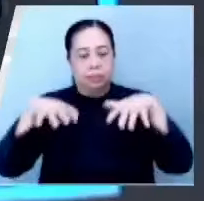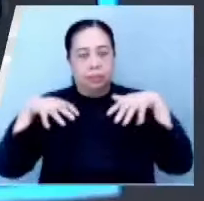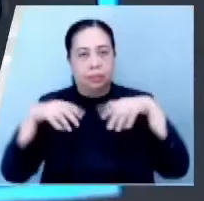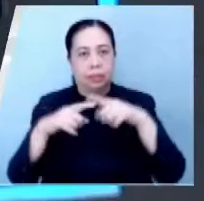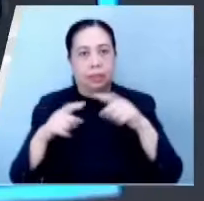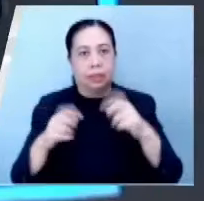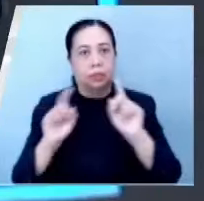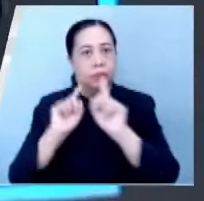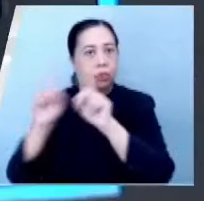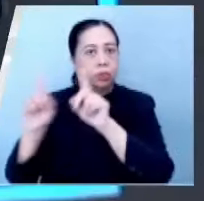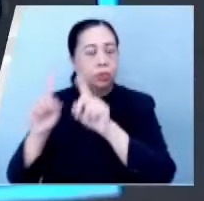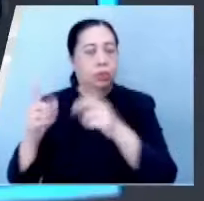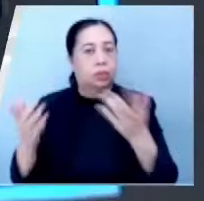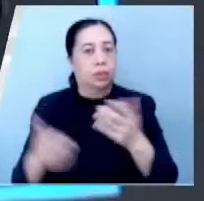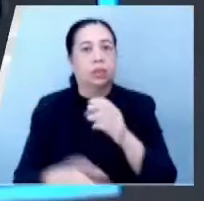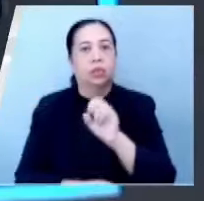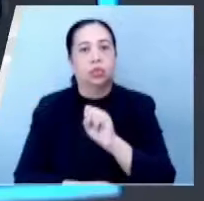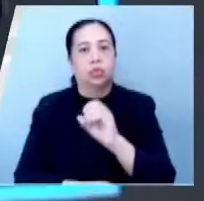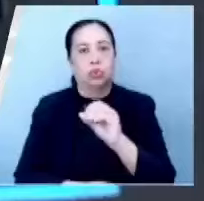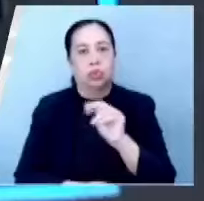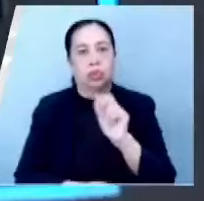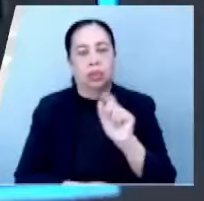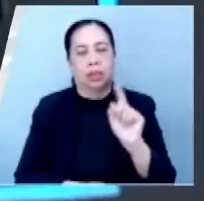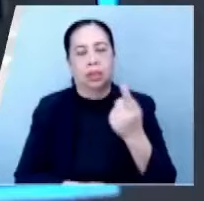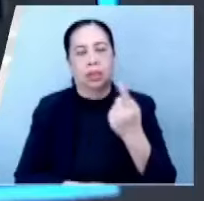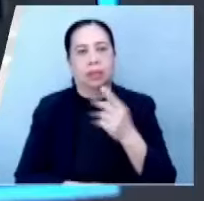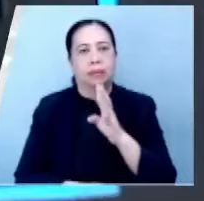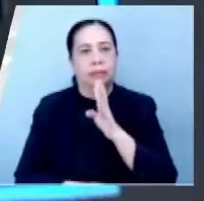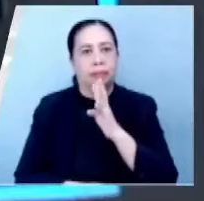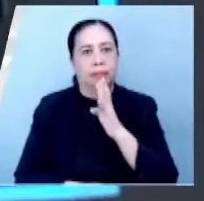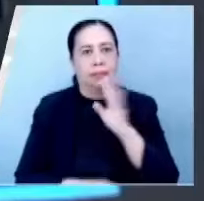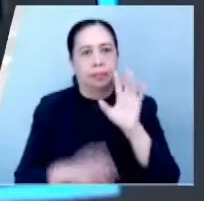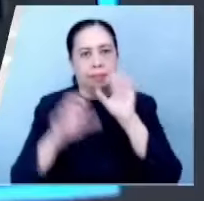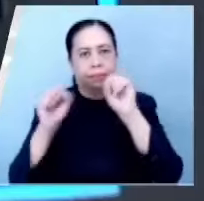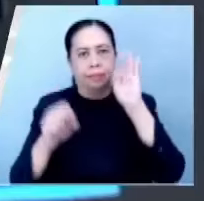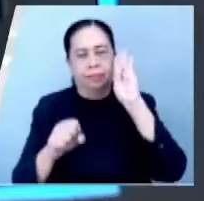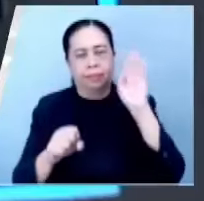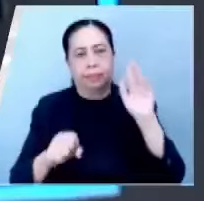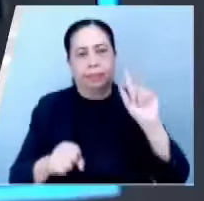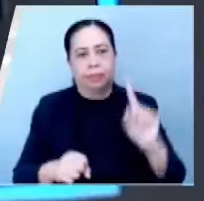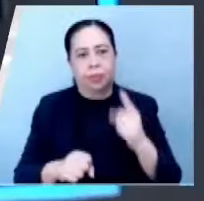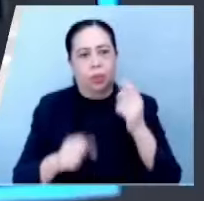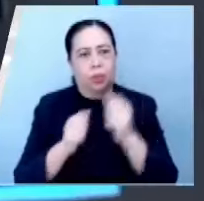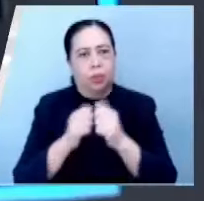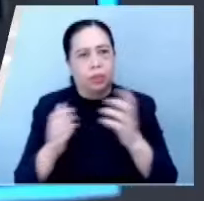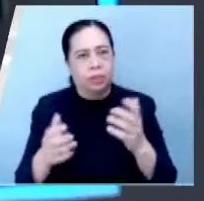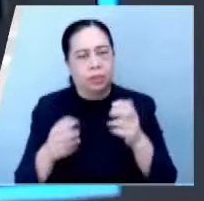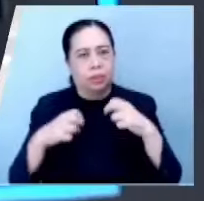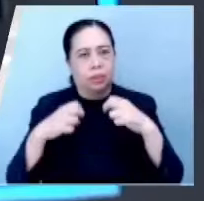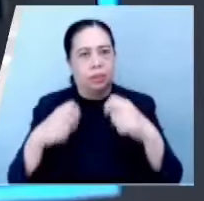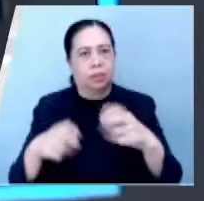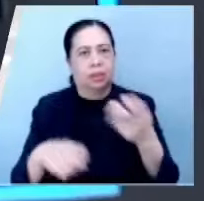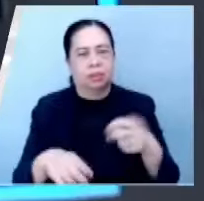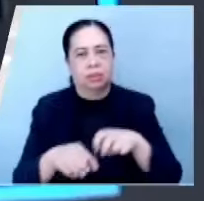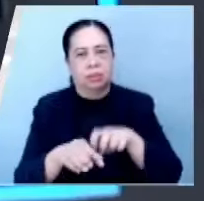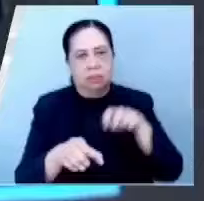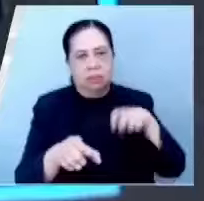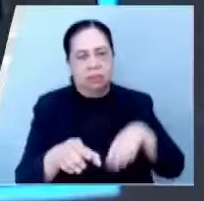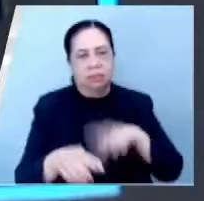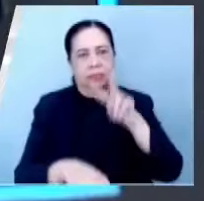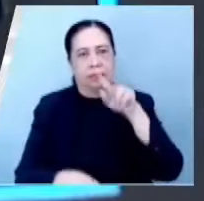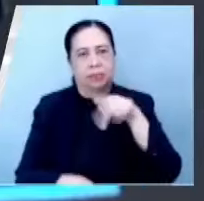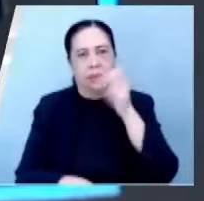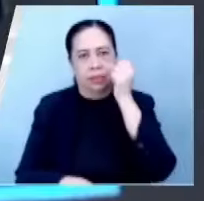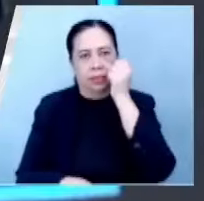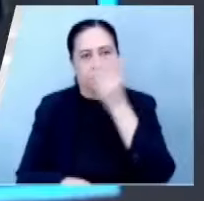Nation ng Pangulo. Unang sona ito ng administrasyon na wala na sa gabinete ang vice-presidente.